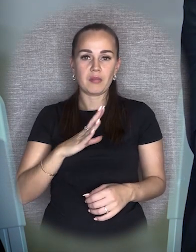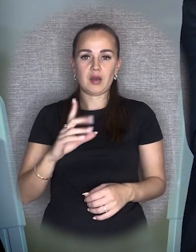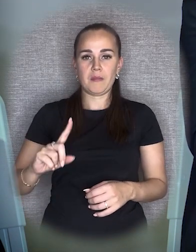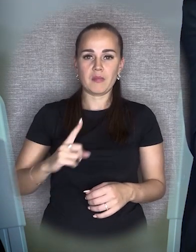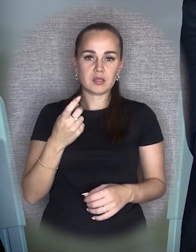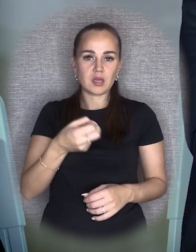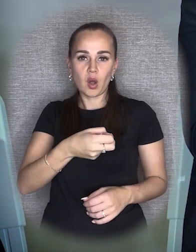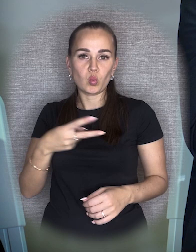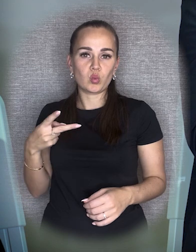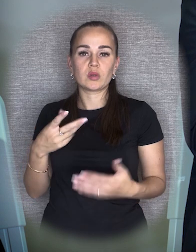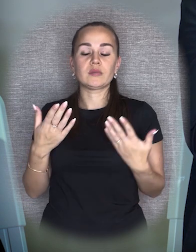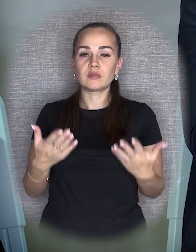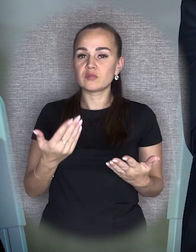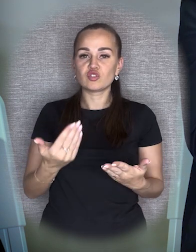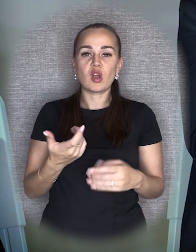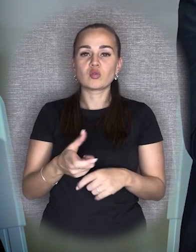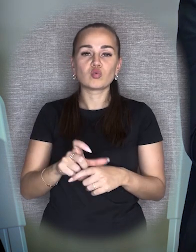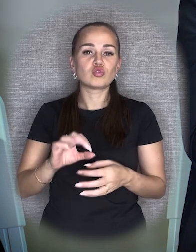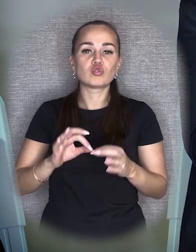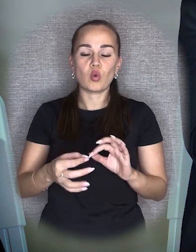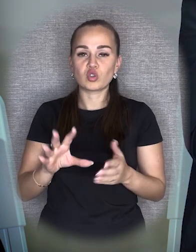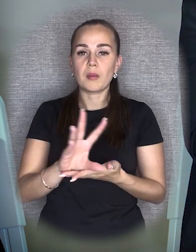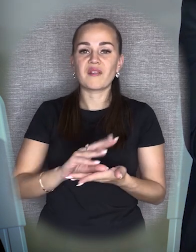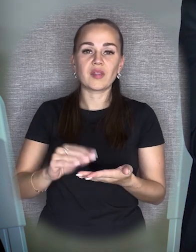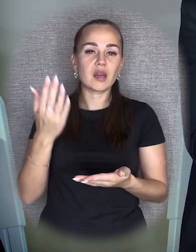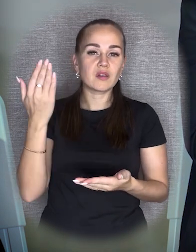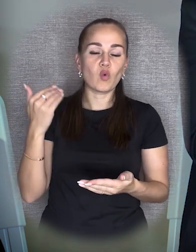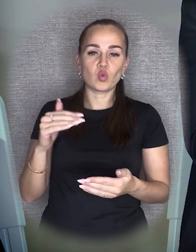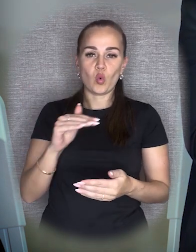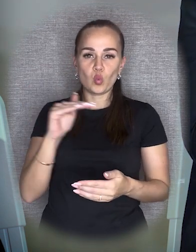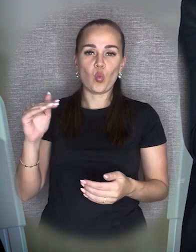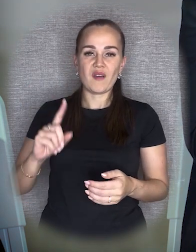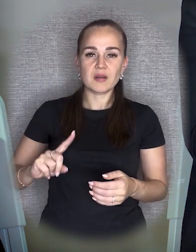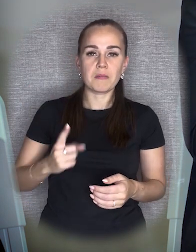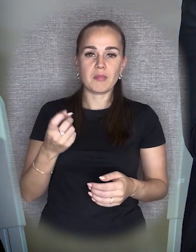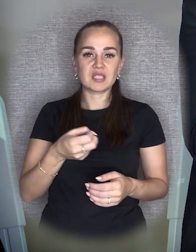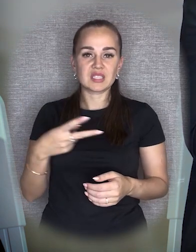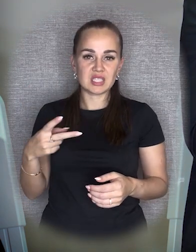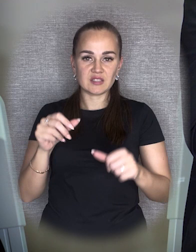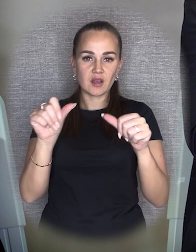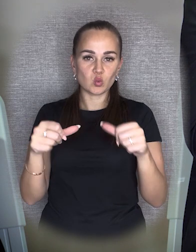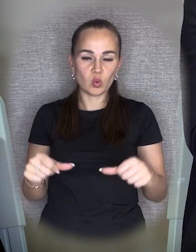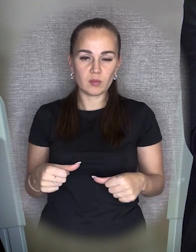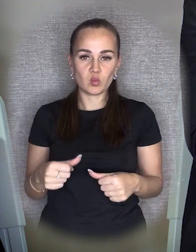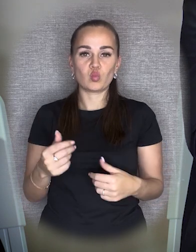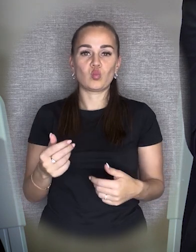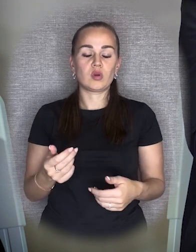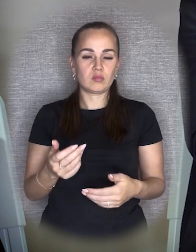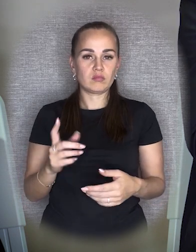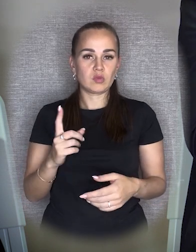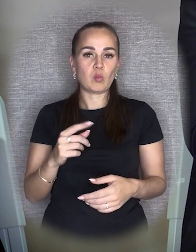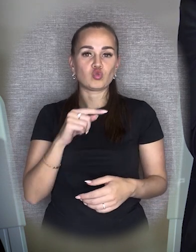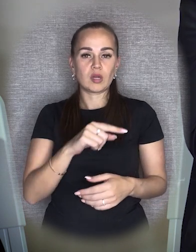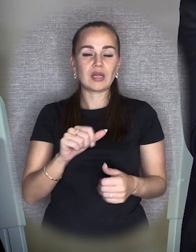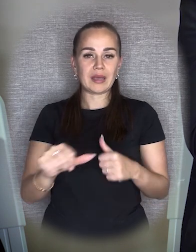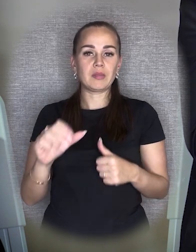с большой буквы. И сейчас вообще очень сложно повторить вот тот уровень мастерства скульптуры, который был характерен